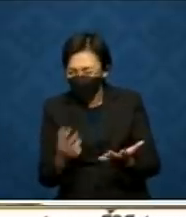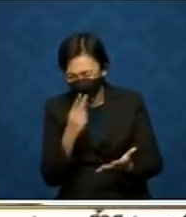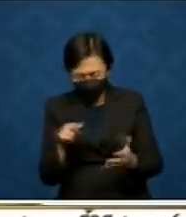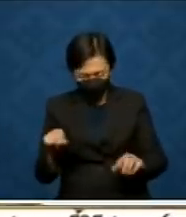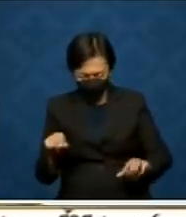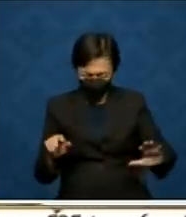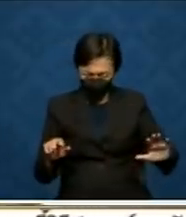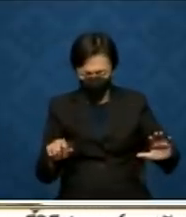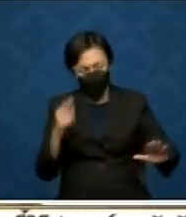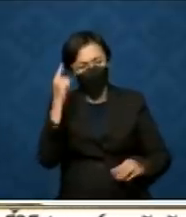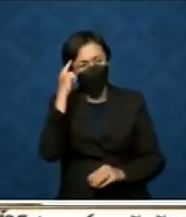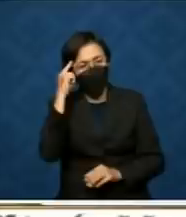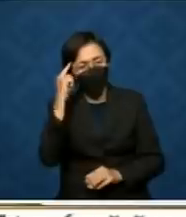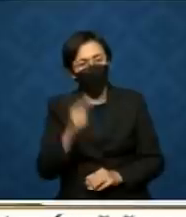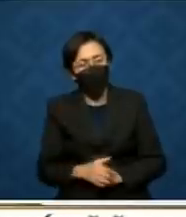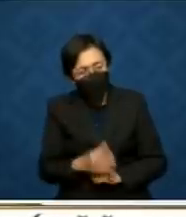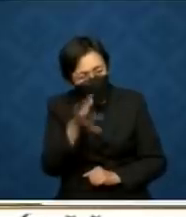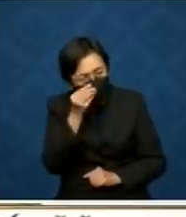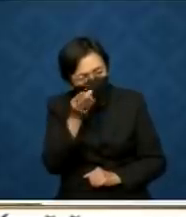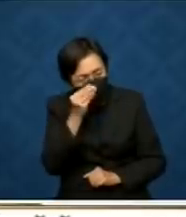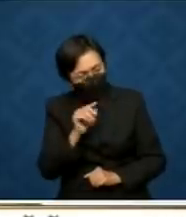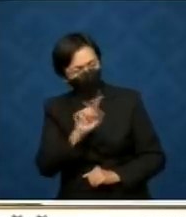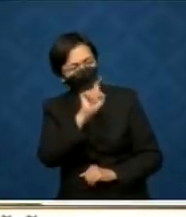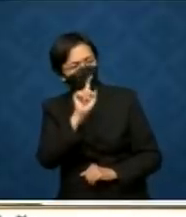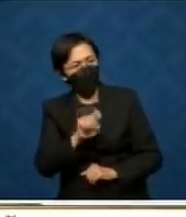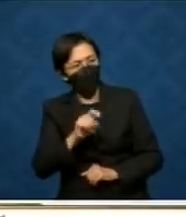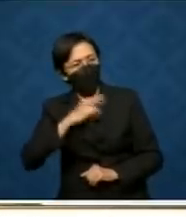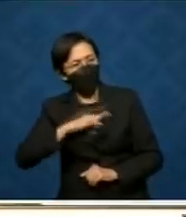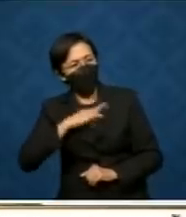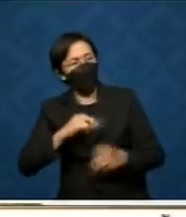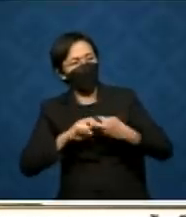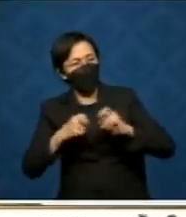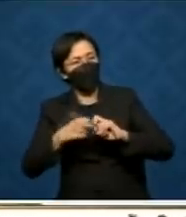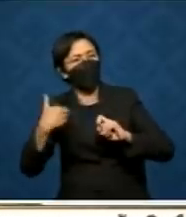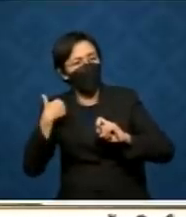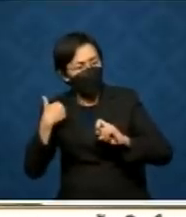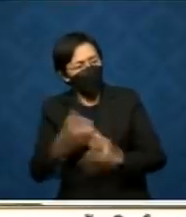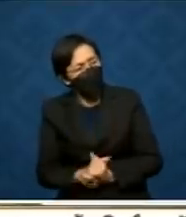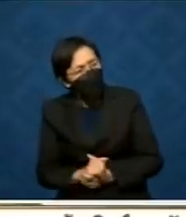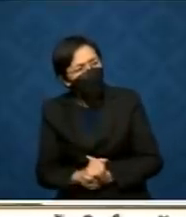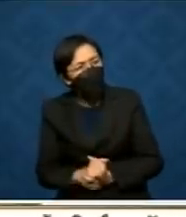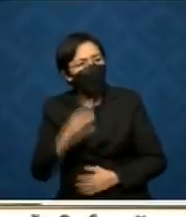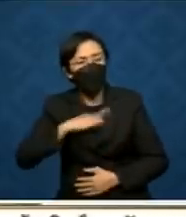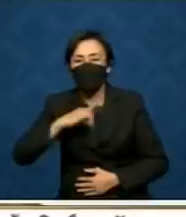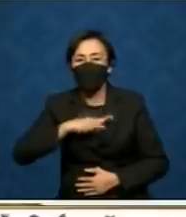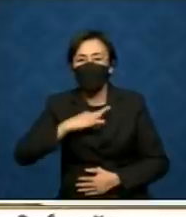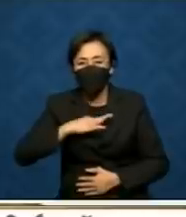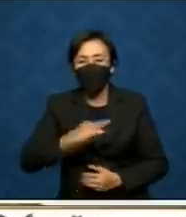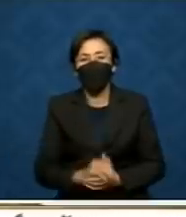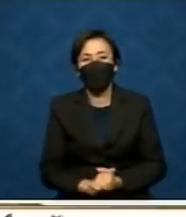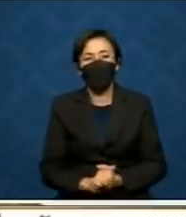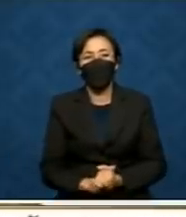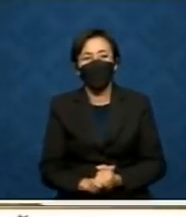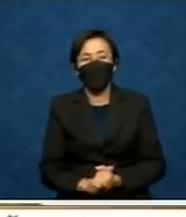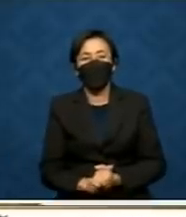นี้ที่ผมไม่คิดว่าเอ๊ะฟังไปแล้วยิ่งน่าจะมีพิรุจฟังไปแล้วยิ่งจะมีปัญหาฟังไปบ้างเฮ้อยกเลิกโทรมา